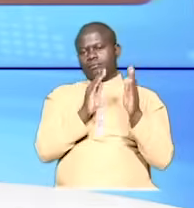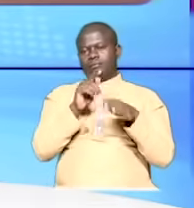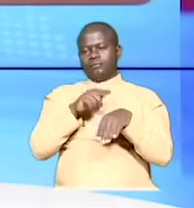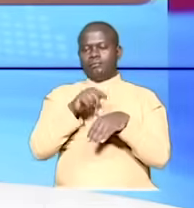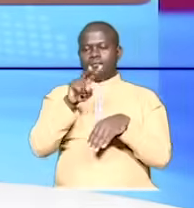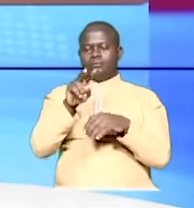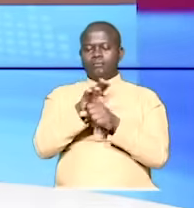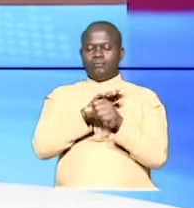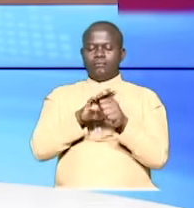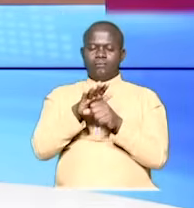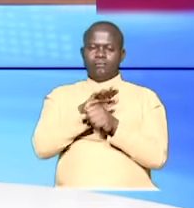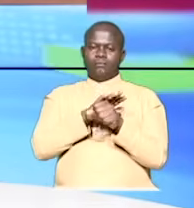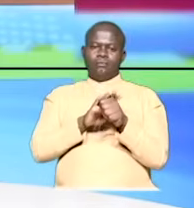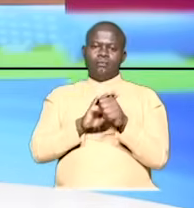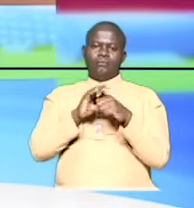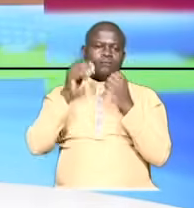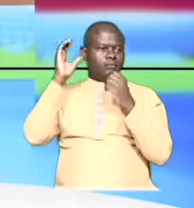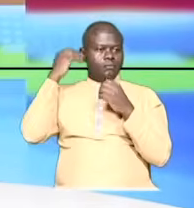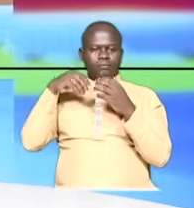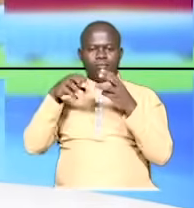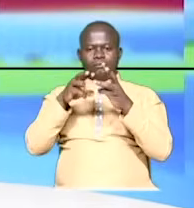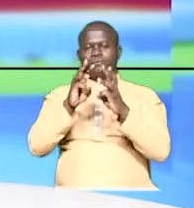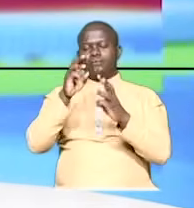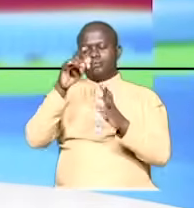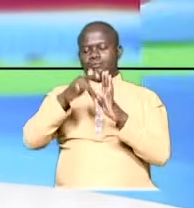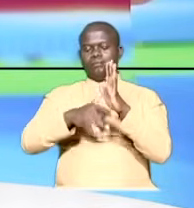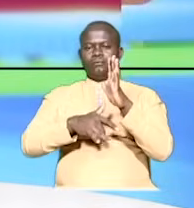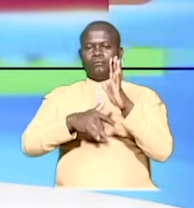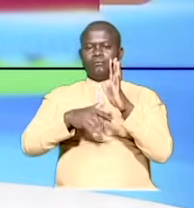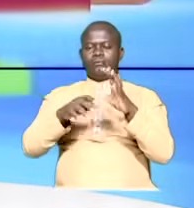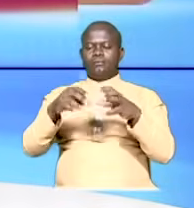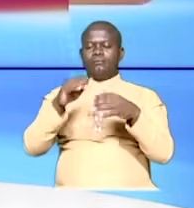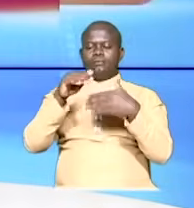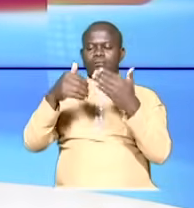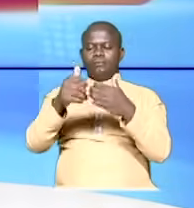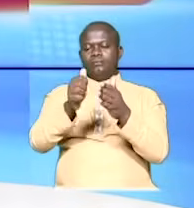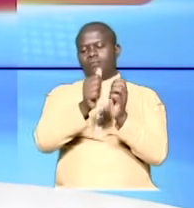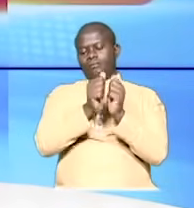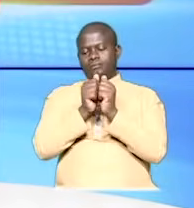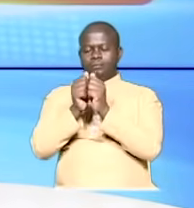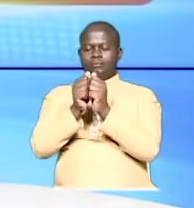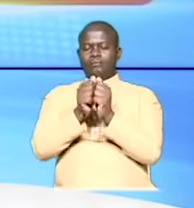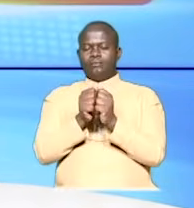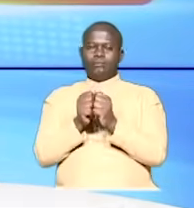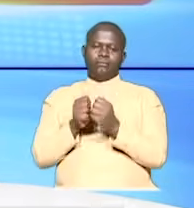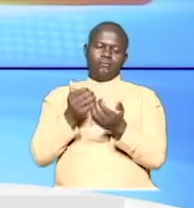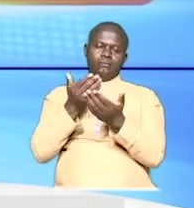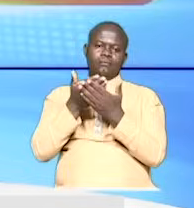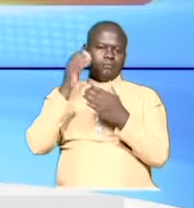zuzuye ntuje kure turakugezaho nandi makuru mu buryo burambuye hamwe na ekipe yose yavaje